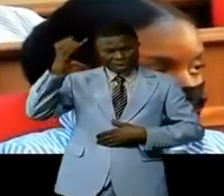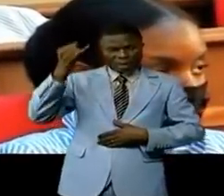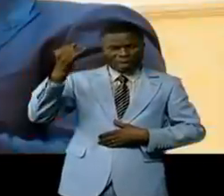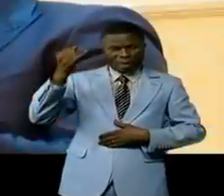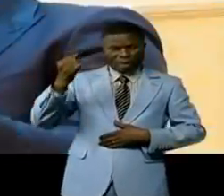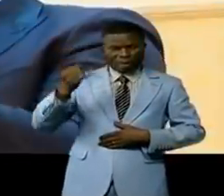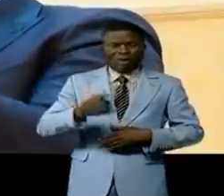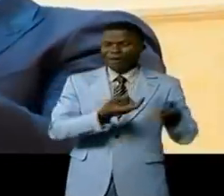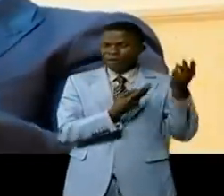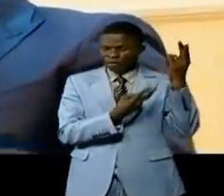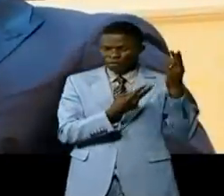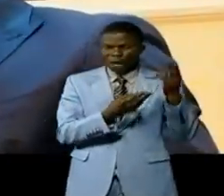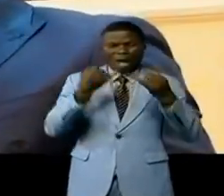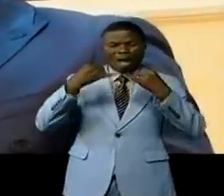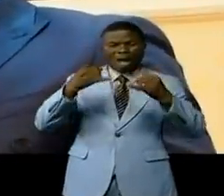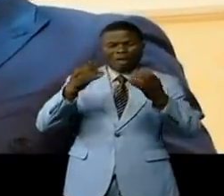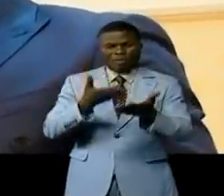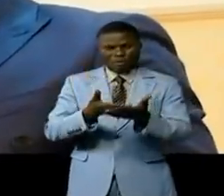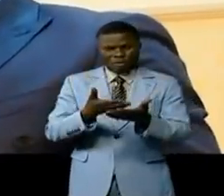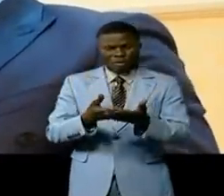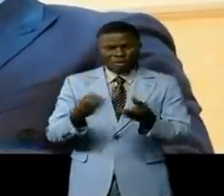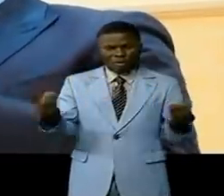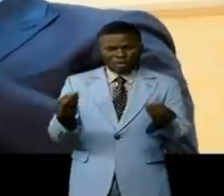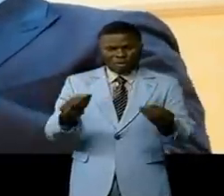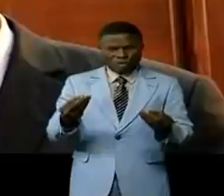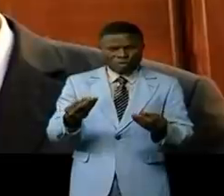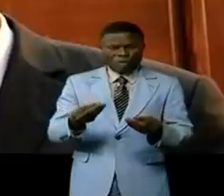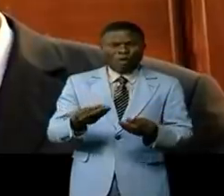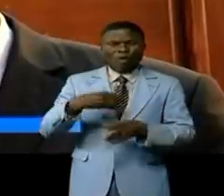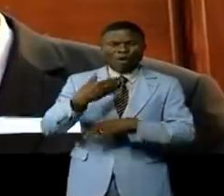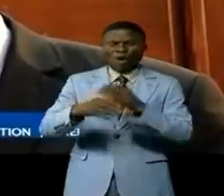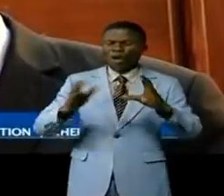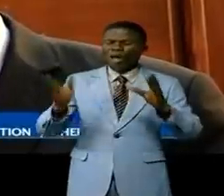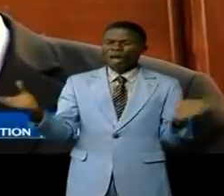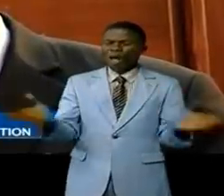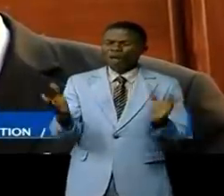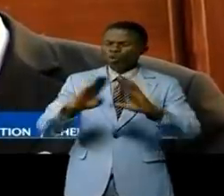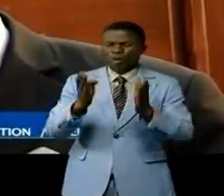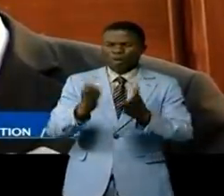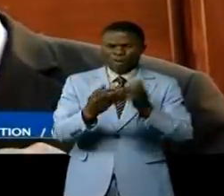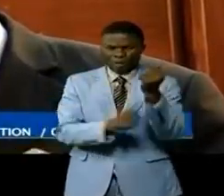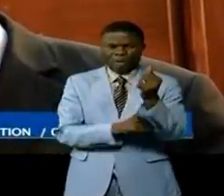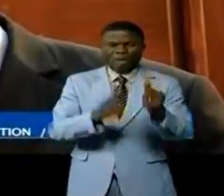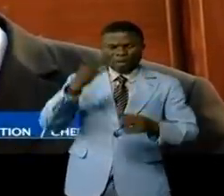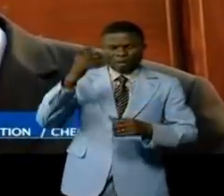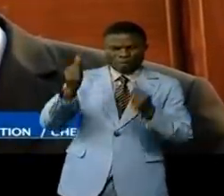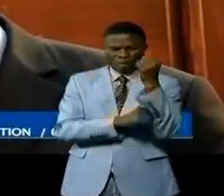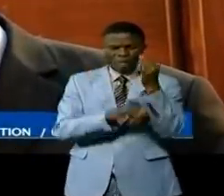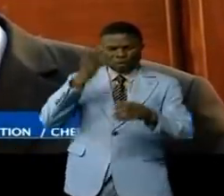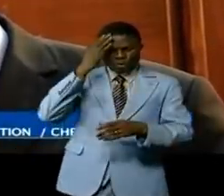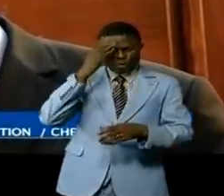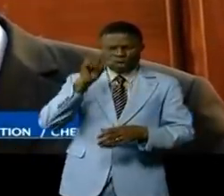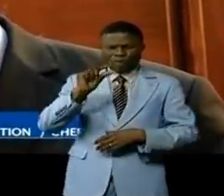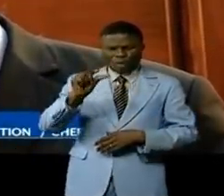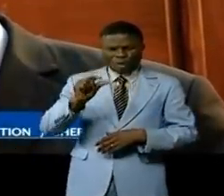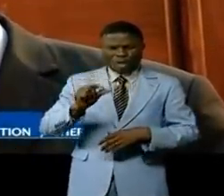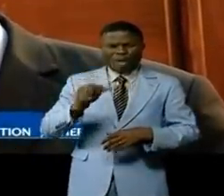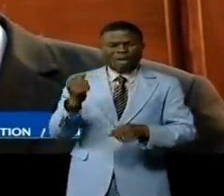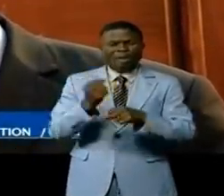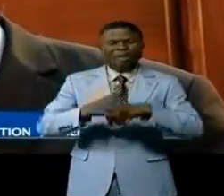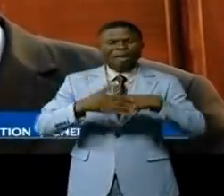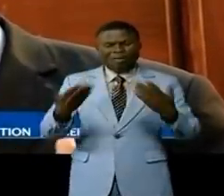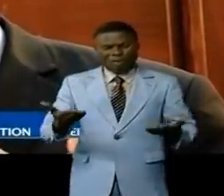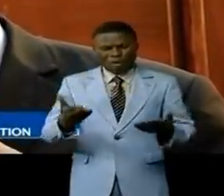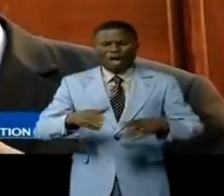de valeurs et d'informations, de pouvoir mobiliser tout le monde. Maintenant, les gens savent un petit peu mieux comment nous travaillons